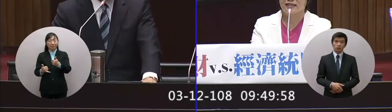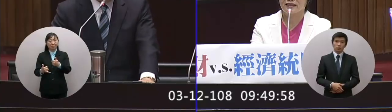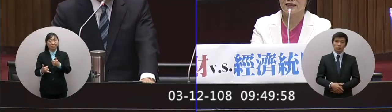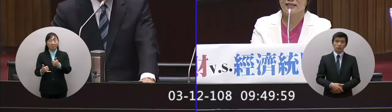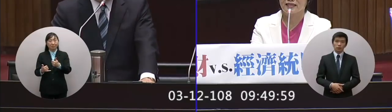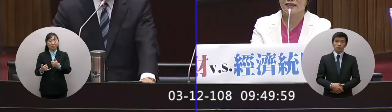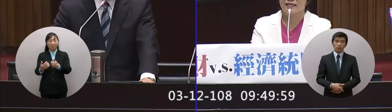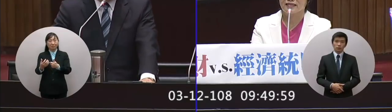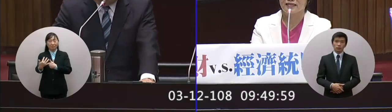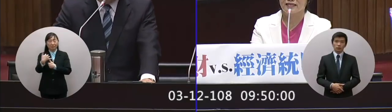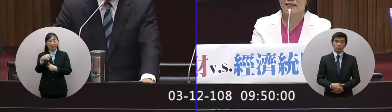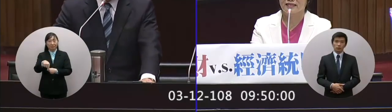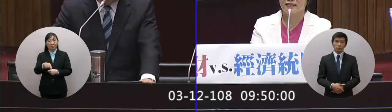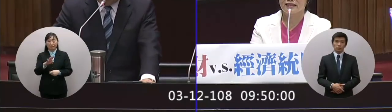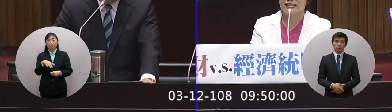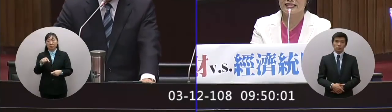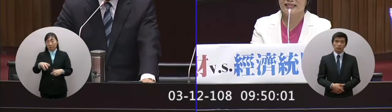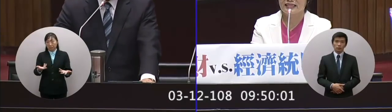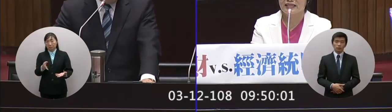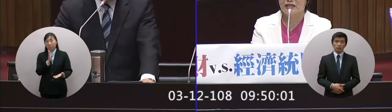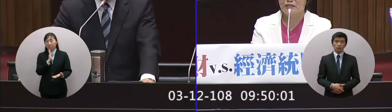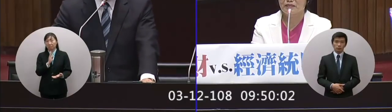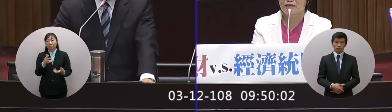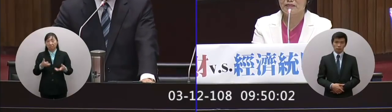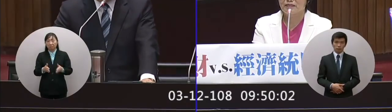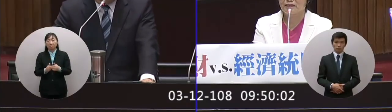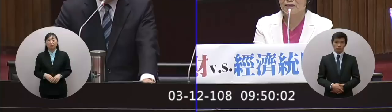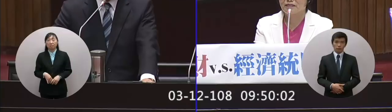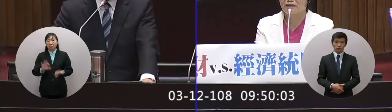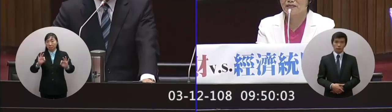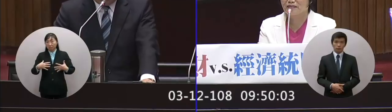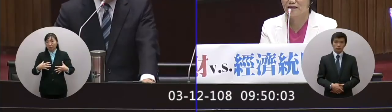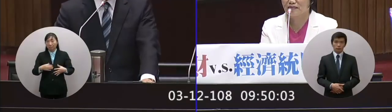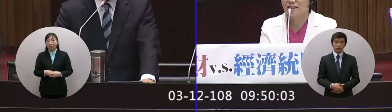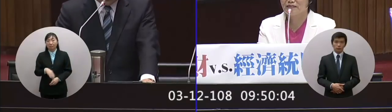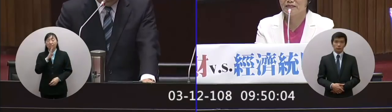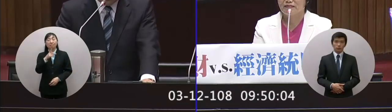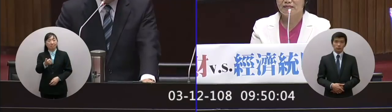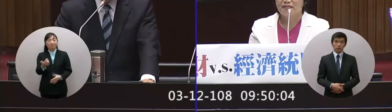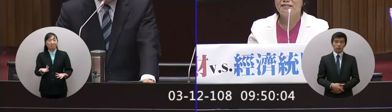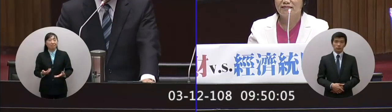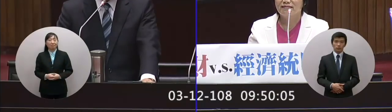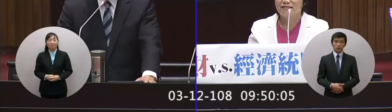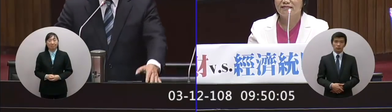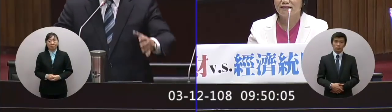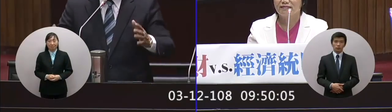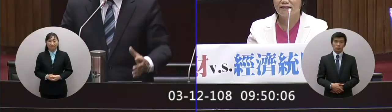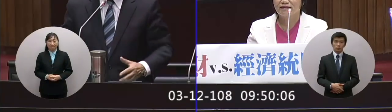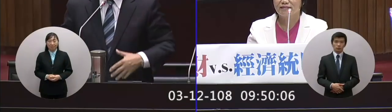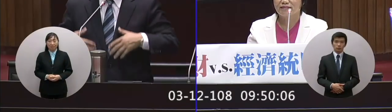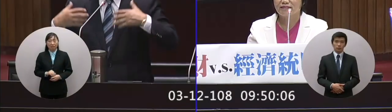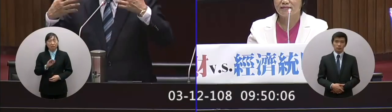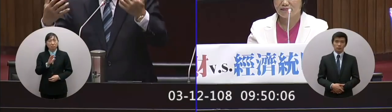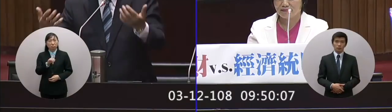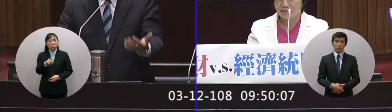提出这个问题，这个问题足重要嘛，足大。发大财绝对是很好的事情，但是如